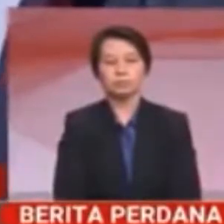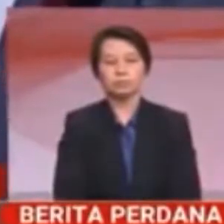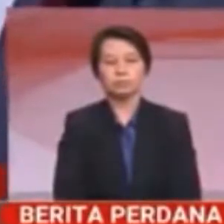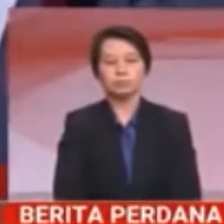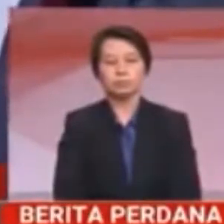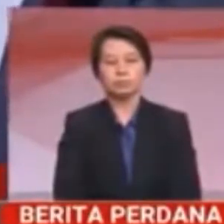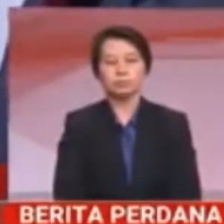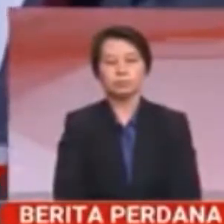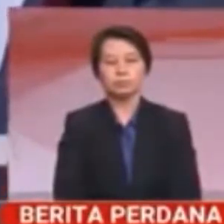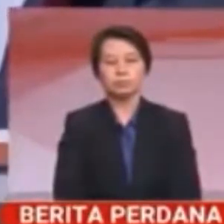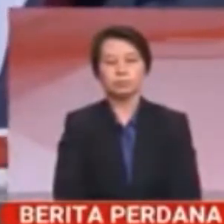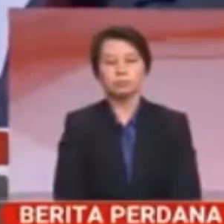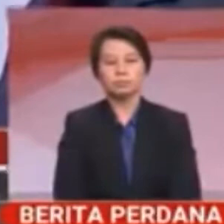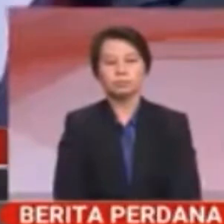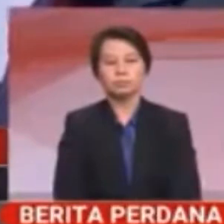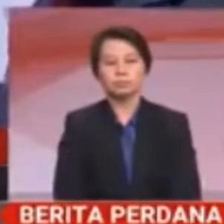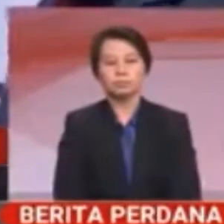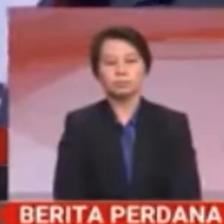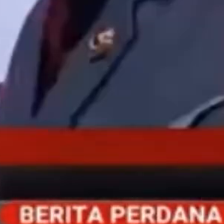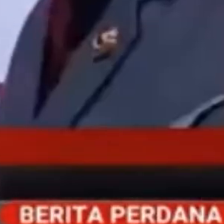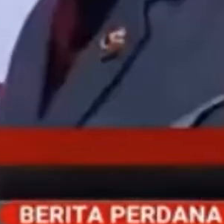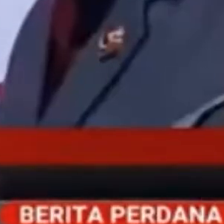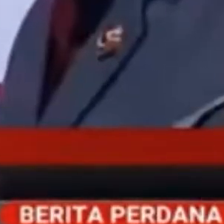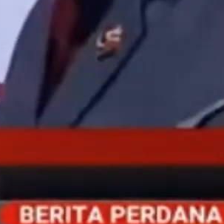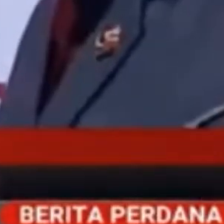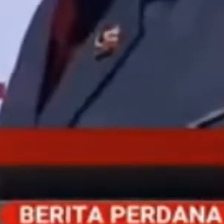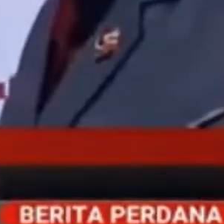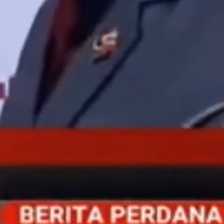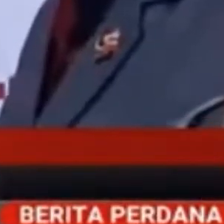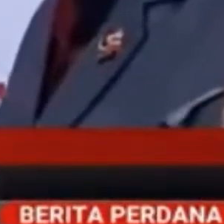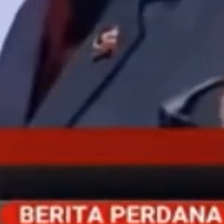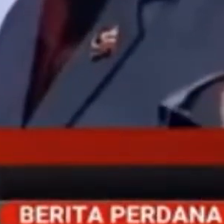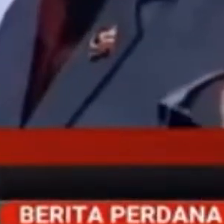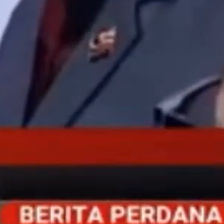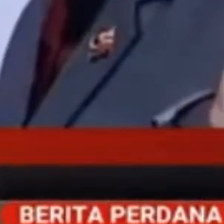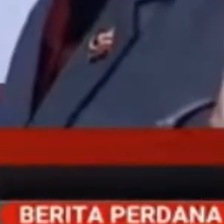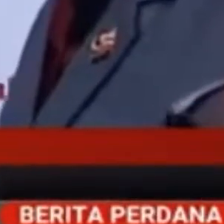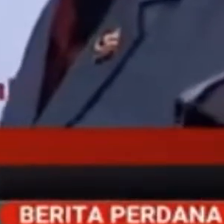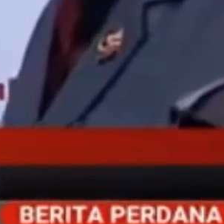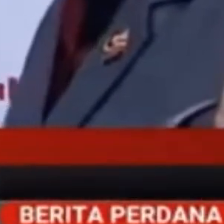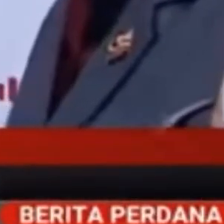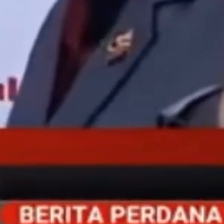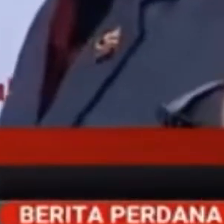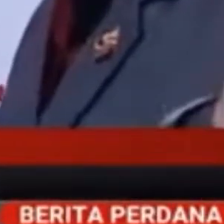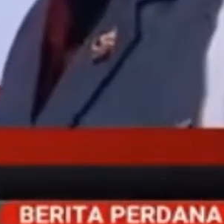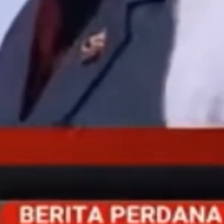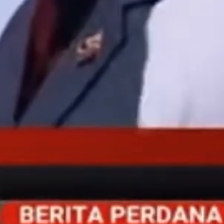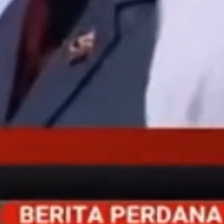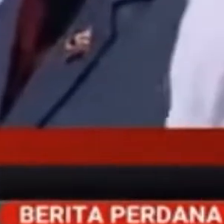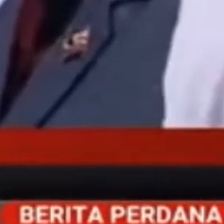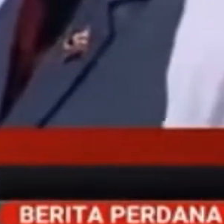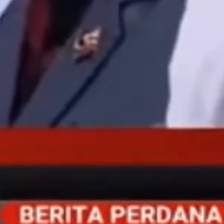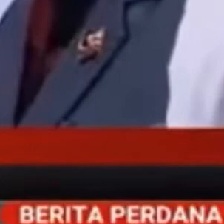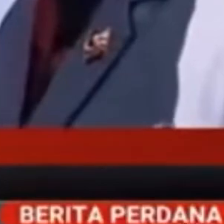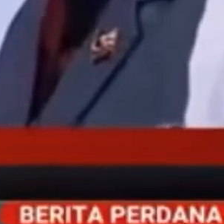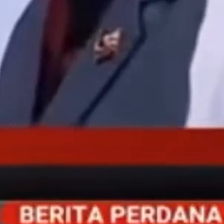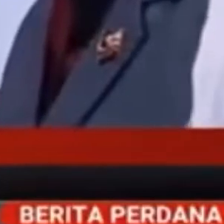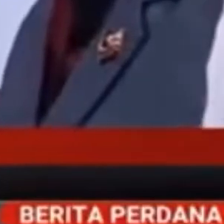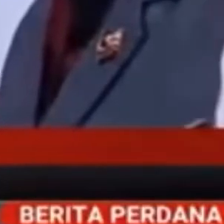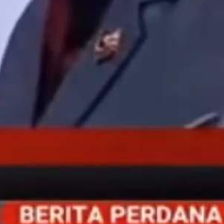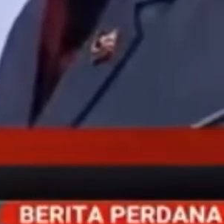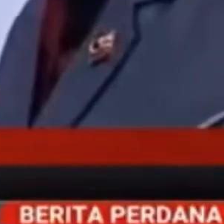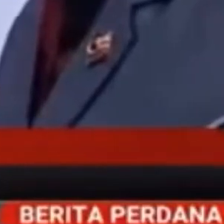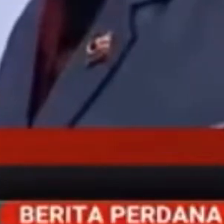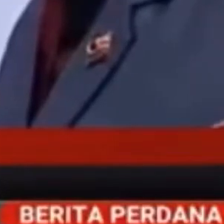Untuk dunia, pasukan Malaysia dalam top 24, kita sebetulnya memang dah ready, kita memang dah siap.